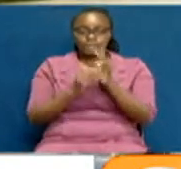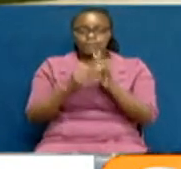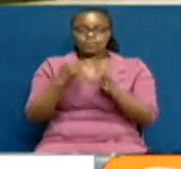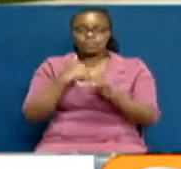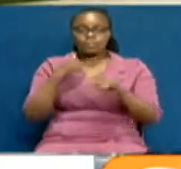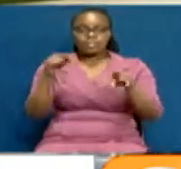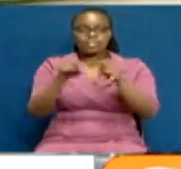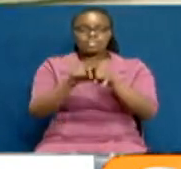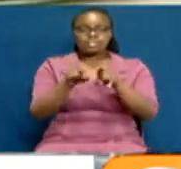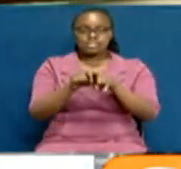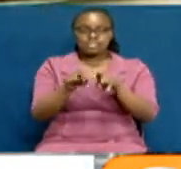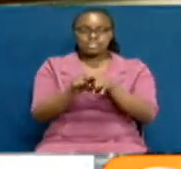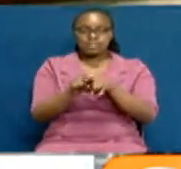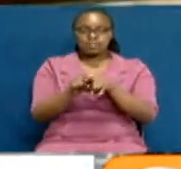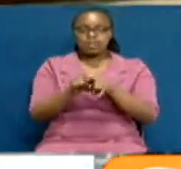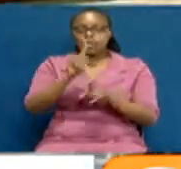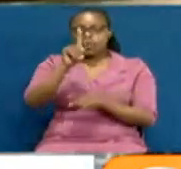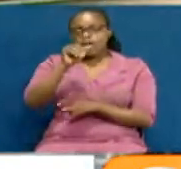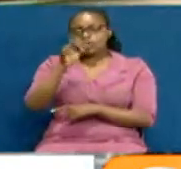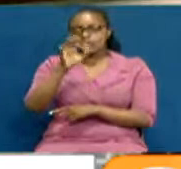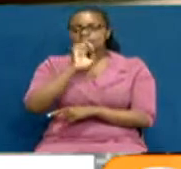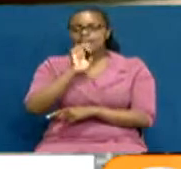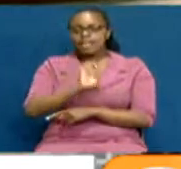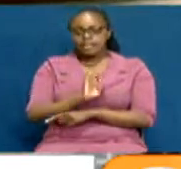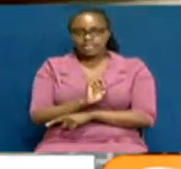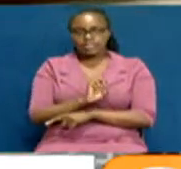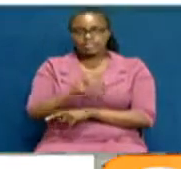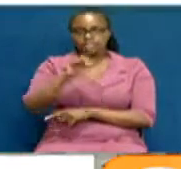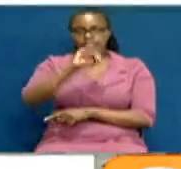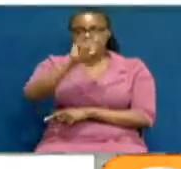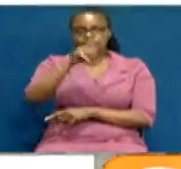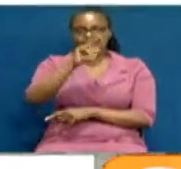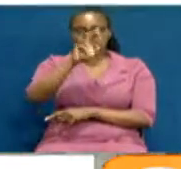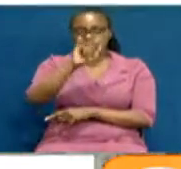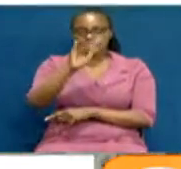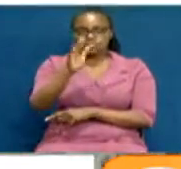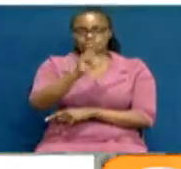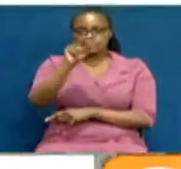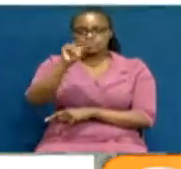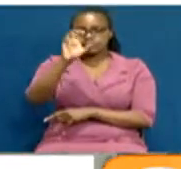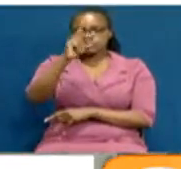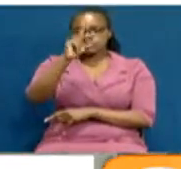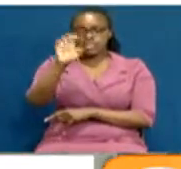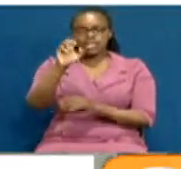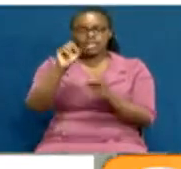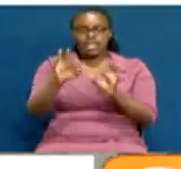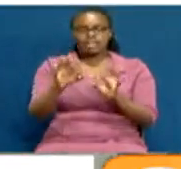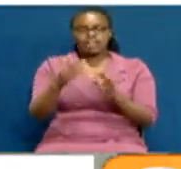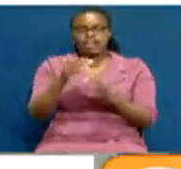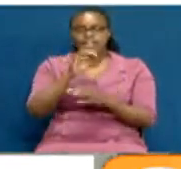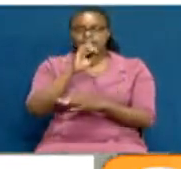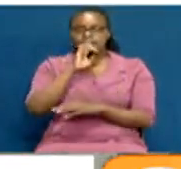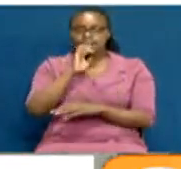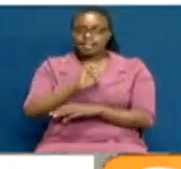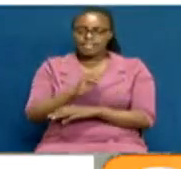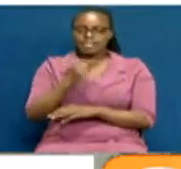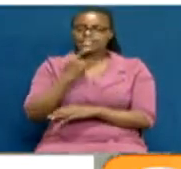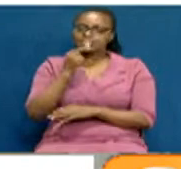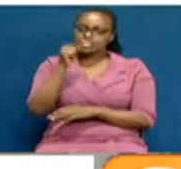kama mmoja wazee Njuri Njeke. Kama wazee wamesema ni yeye,